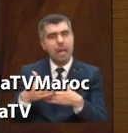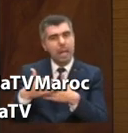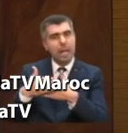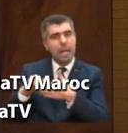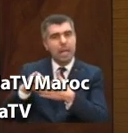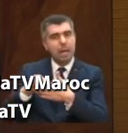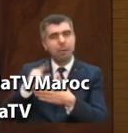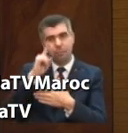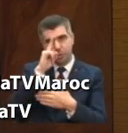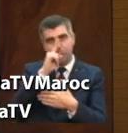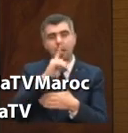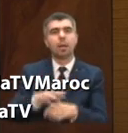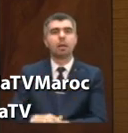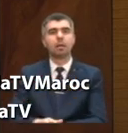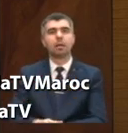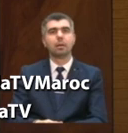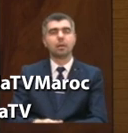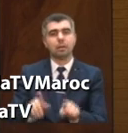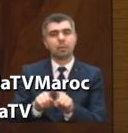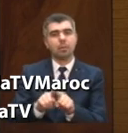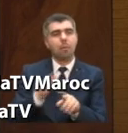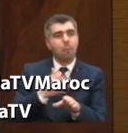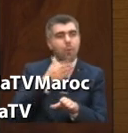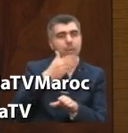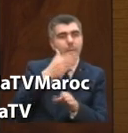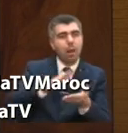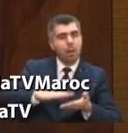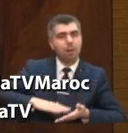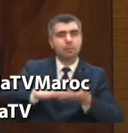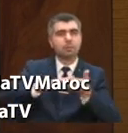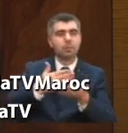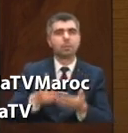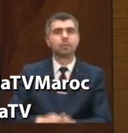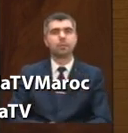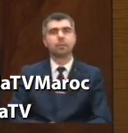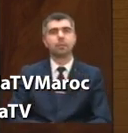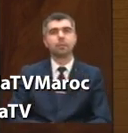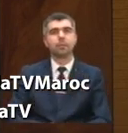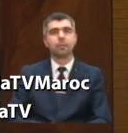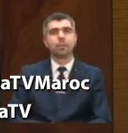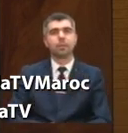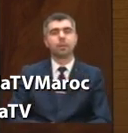قريب منها إن شاء الله بالكيفية اللي ما غتخليش الآثار الجانبية على المستوى الاجتماعي. بالنسبة للقطاع الغير مهيكل